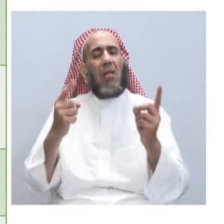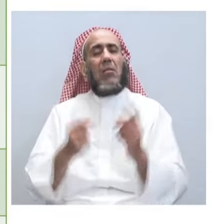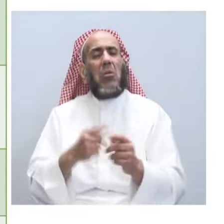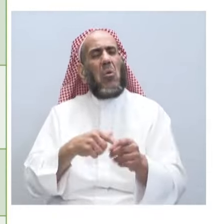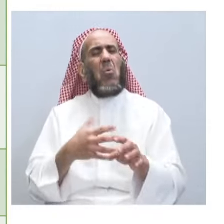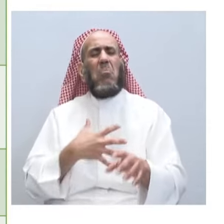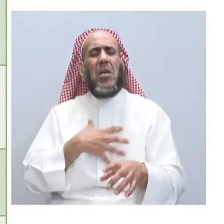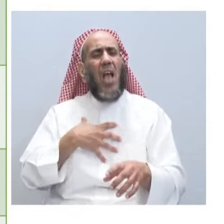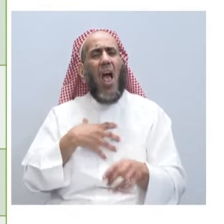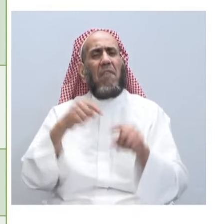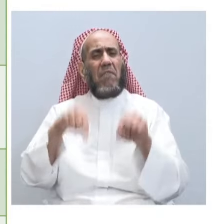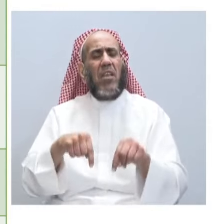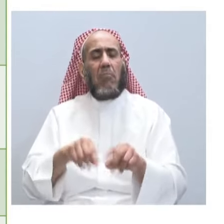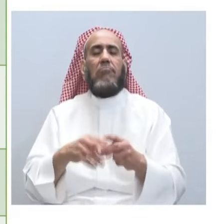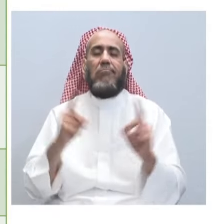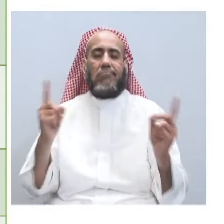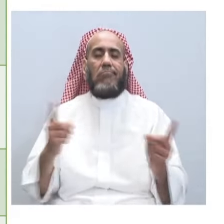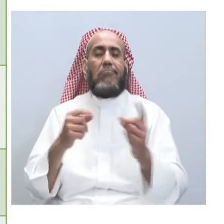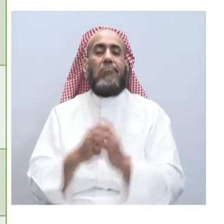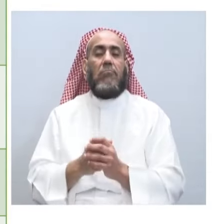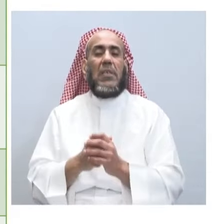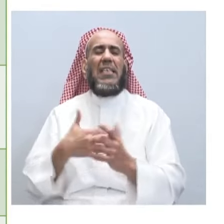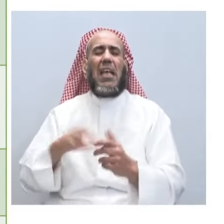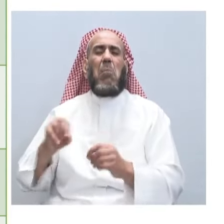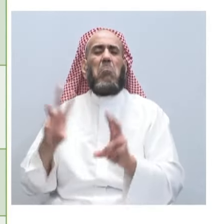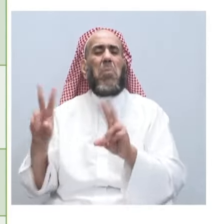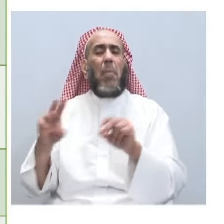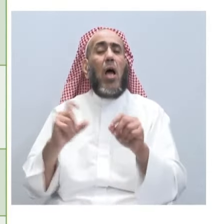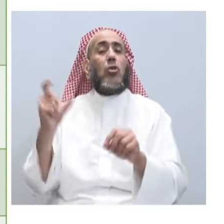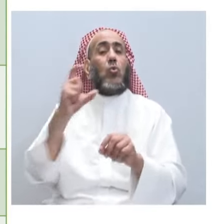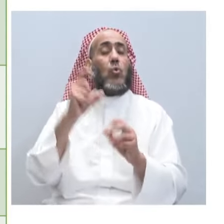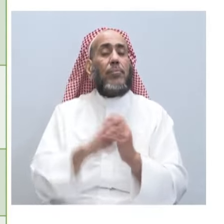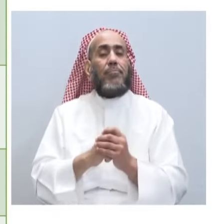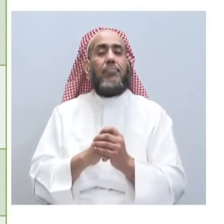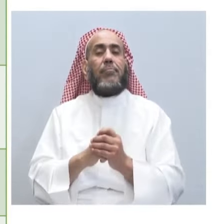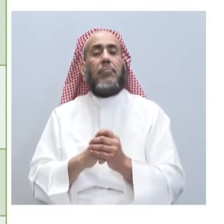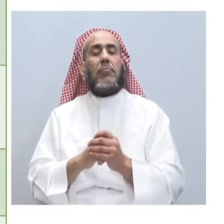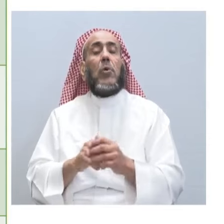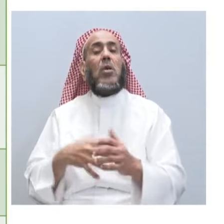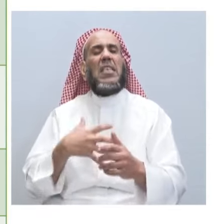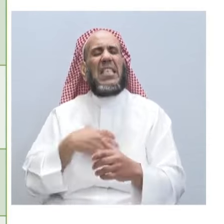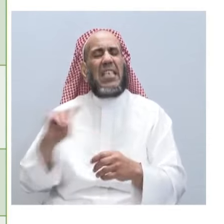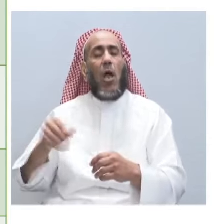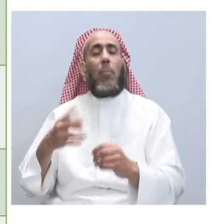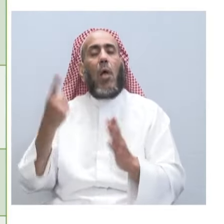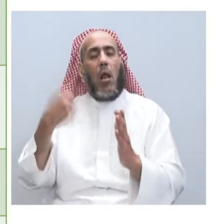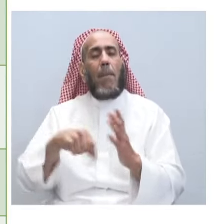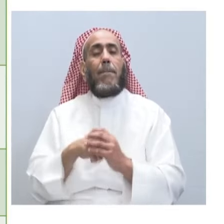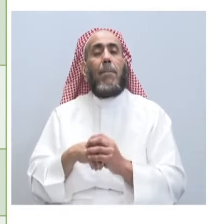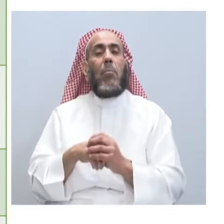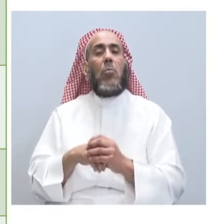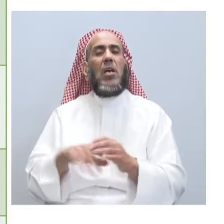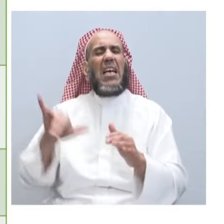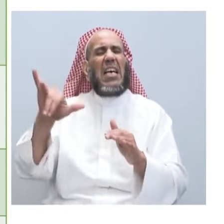لديه مشاعر التشاؤم ببعض الشهور تطير احسنتم